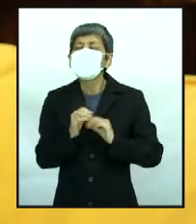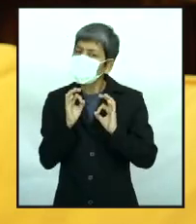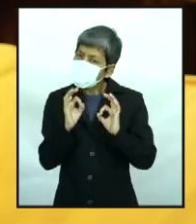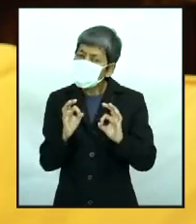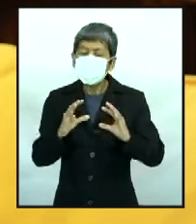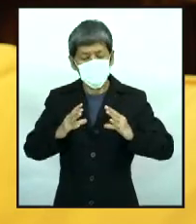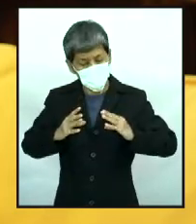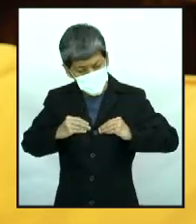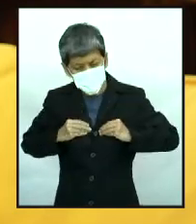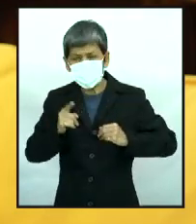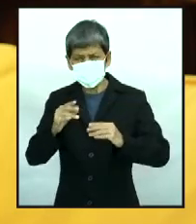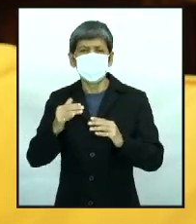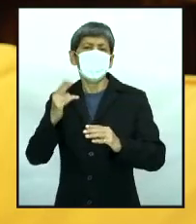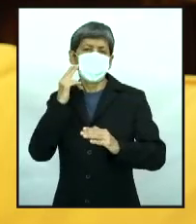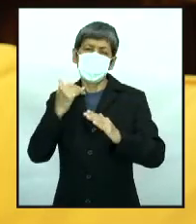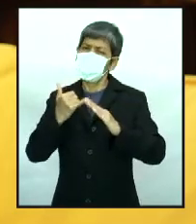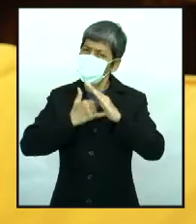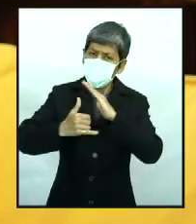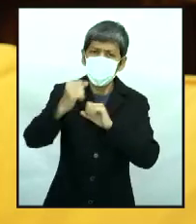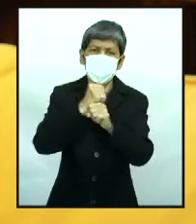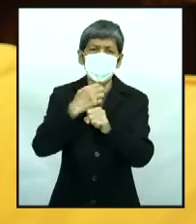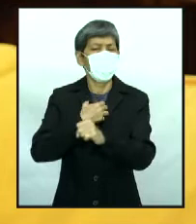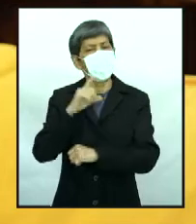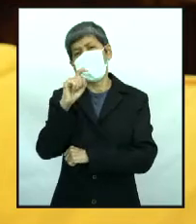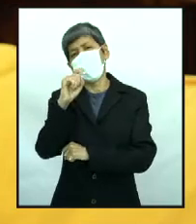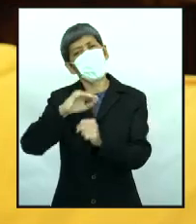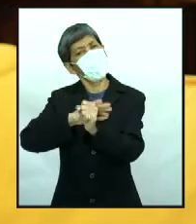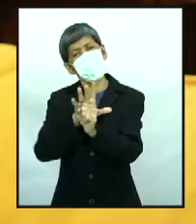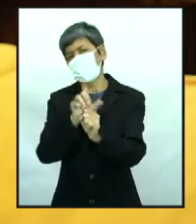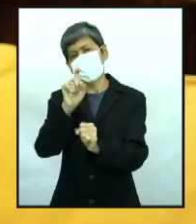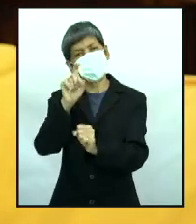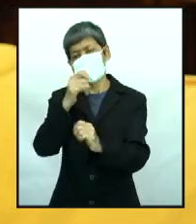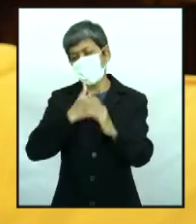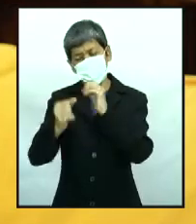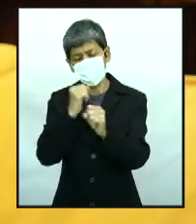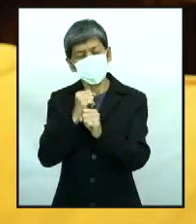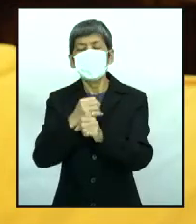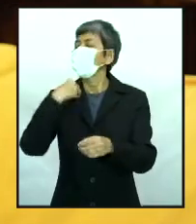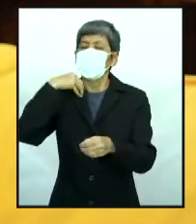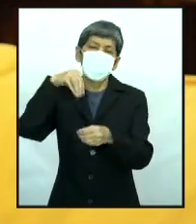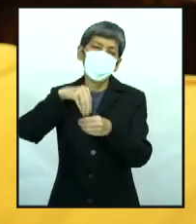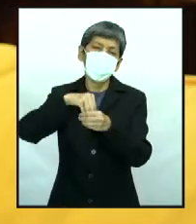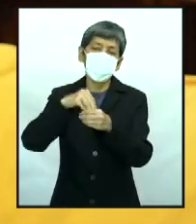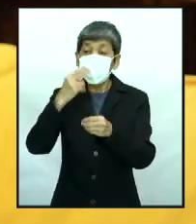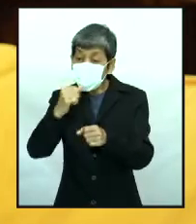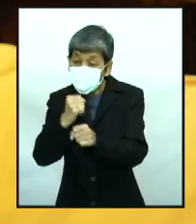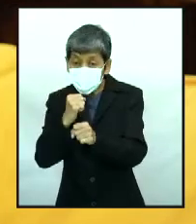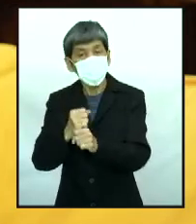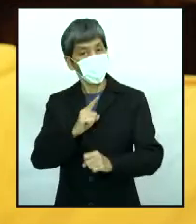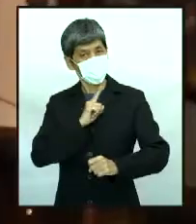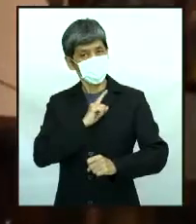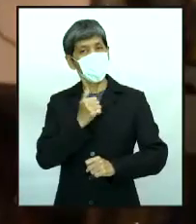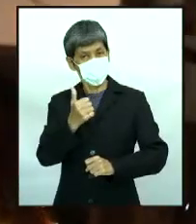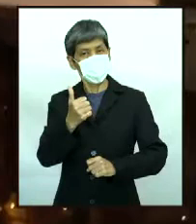พราะว่าจริงเขาก็อยากออกไปทำงานข้างนอกแต่ถึงเวลาไม่ได้เพราะว่าโควิดด้วยก็เลยก็ต้องทำเขาก็ชอบอ่ะแล้วเขาก็รับผิดชอบ